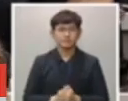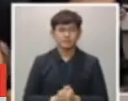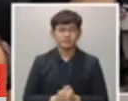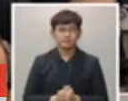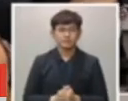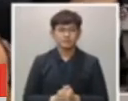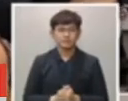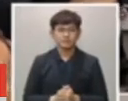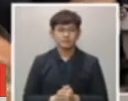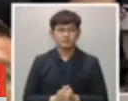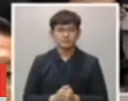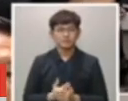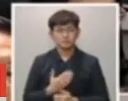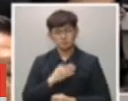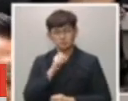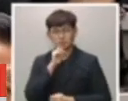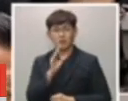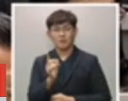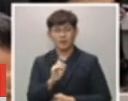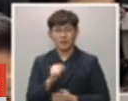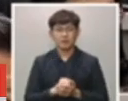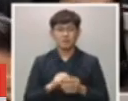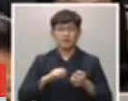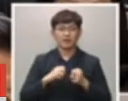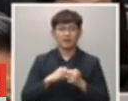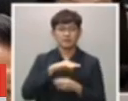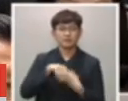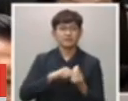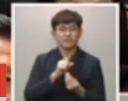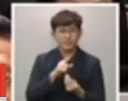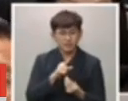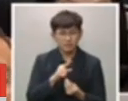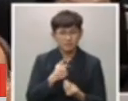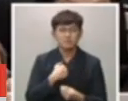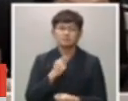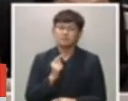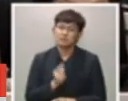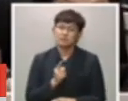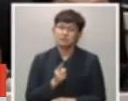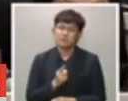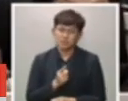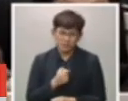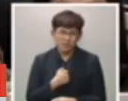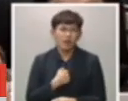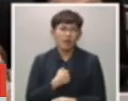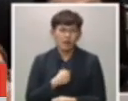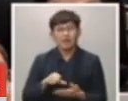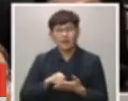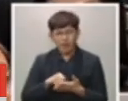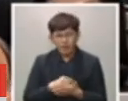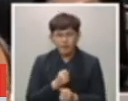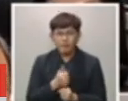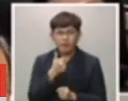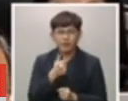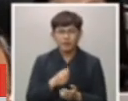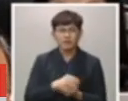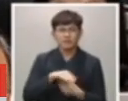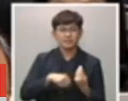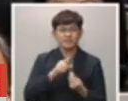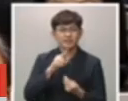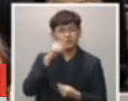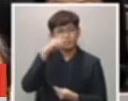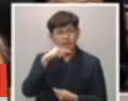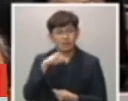ผมต้องบอกกับท่านประธานว่าปัญหาเศรษฐกิจในรอบนี้จริงๆแล้วมันหลีกเลี่ยงได้จริงๆเศรษฐกิจไทยไม่ควรจะเป็นอย่างที่เ